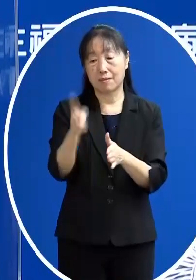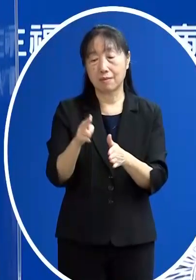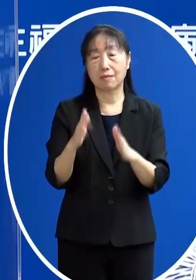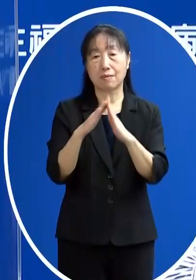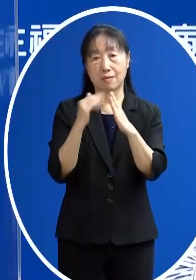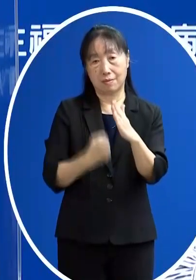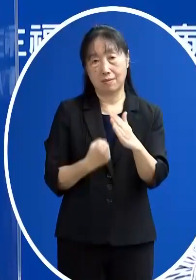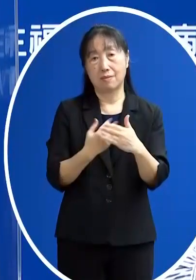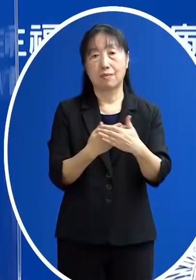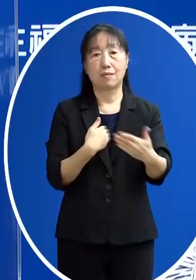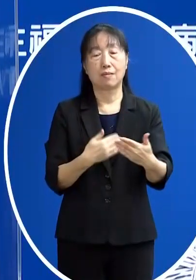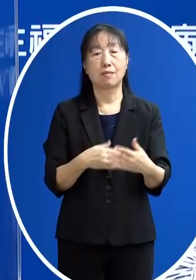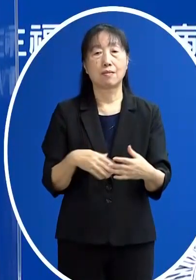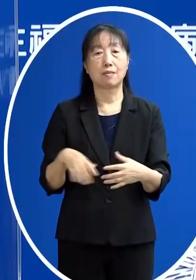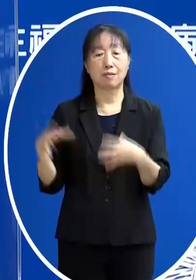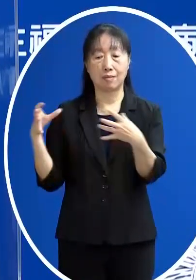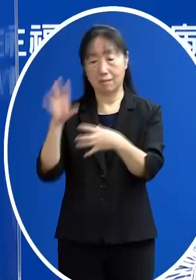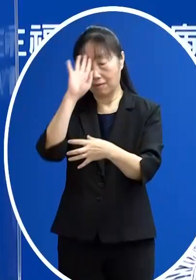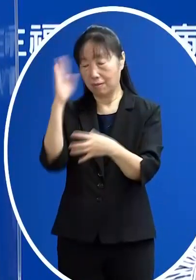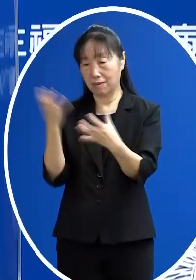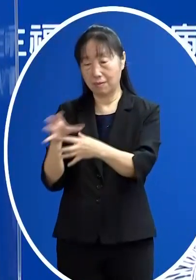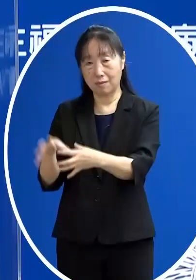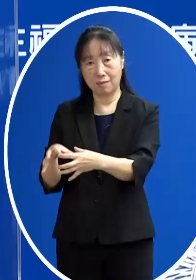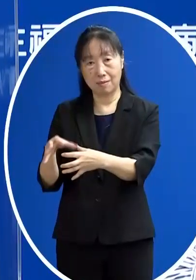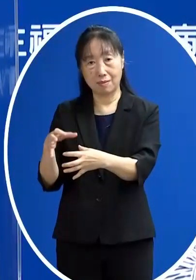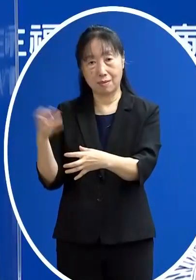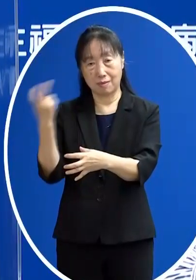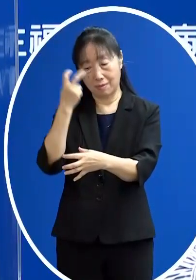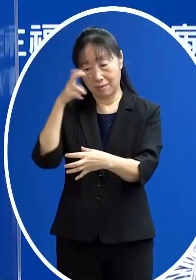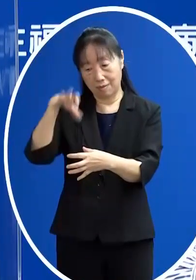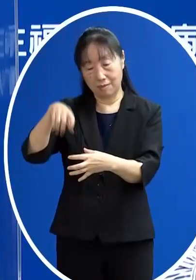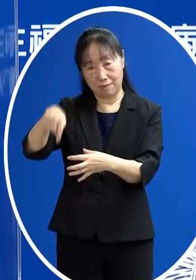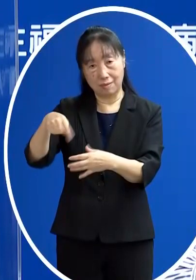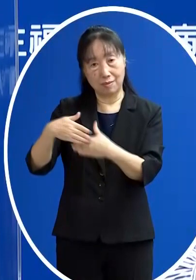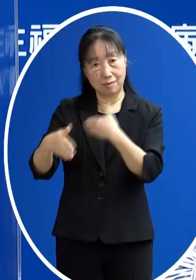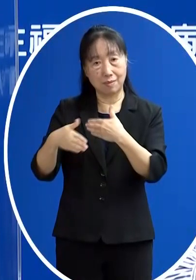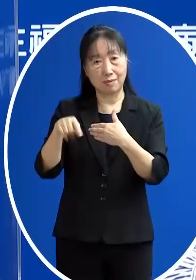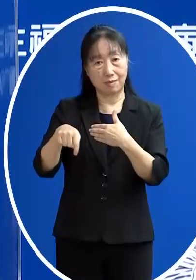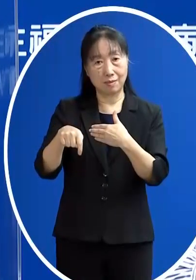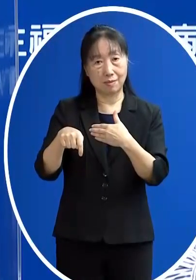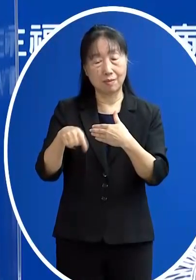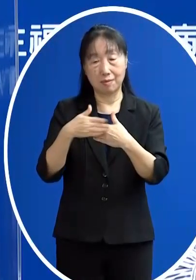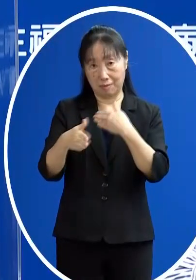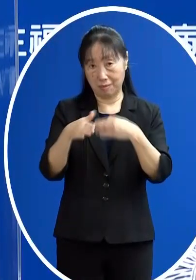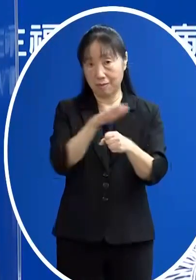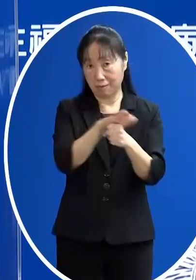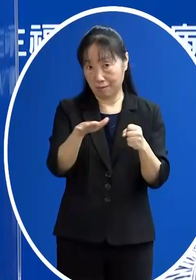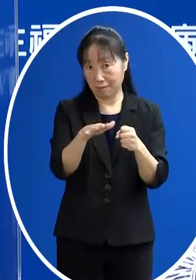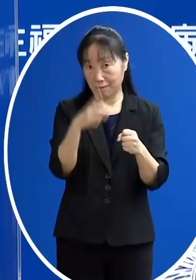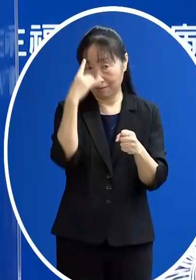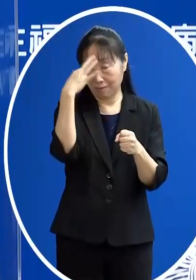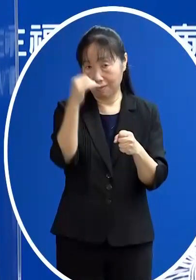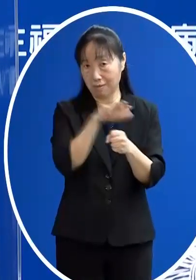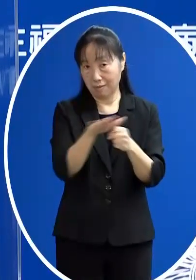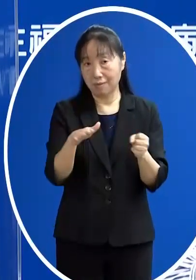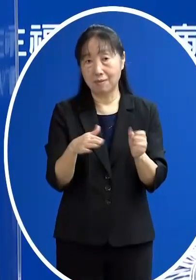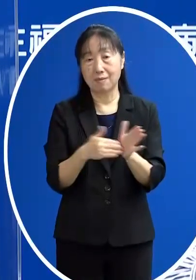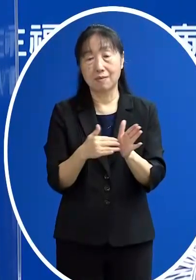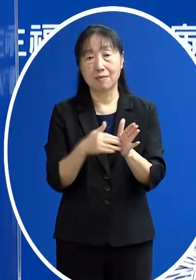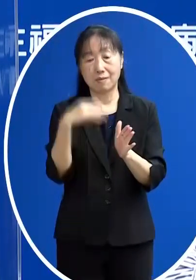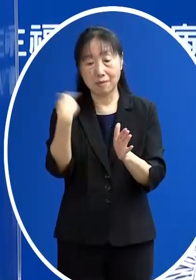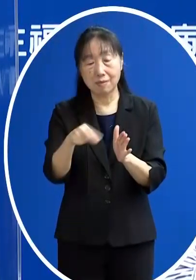隔离了哈，就在集中检疫所来隔离。然后现在是哈隔离期满，哈隔离期